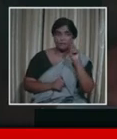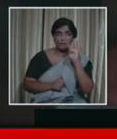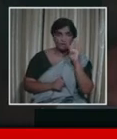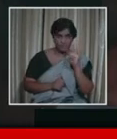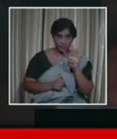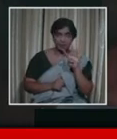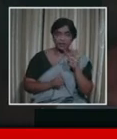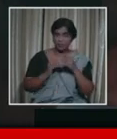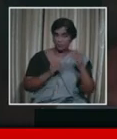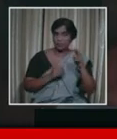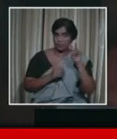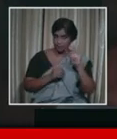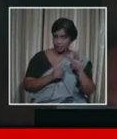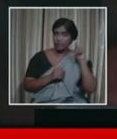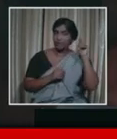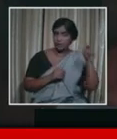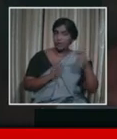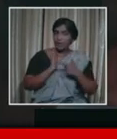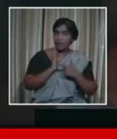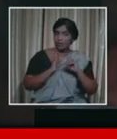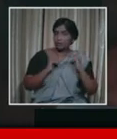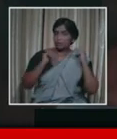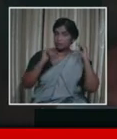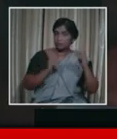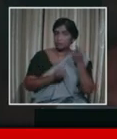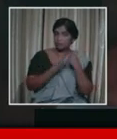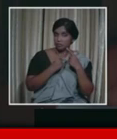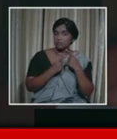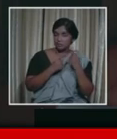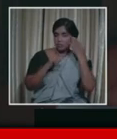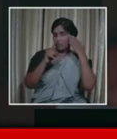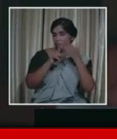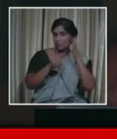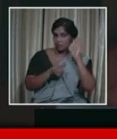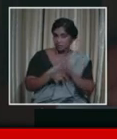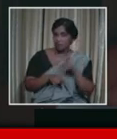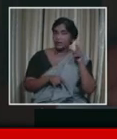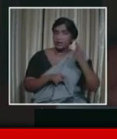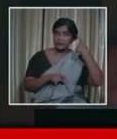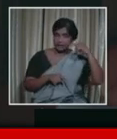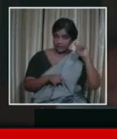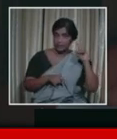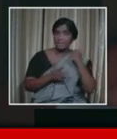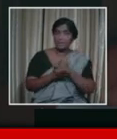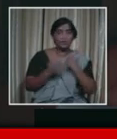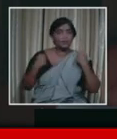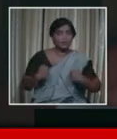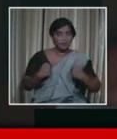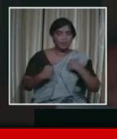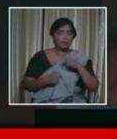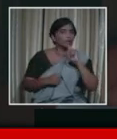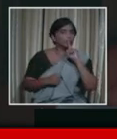වෙන වෙනකොට ඔවුන්ගේ ටෙක්නිකල් ලෙවල් නෙගෝෂියේෂන්ස් ක්ලෝස් කරනවා කියලා තියෙනවා. ඊයේ මහා බැංකුව අධිපතිතුමා කියලා